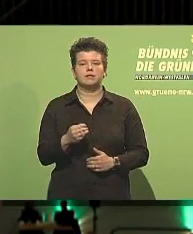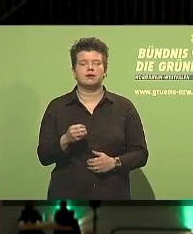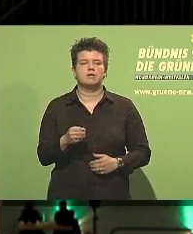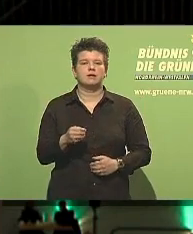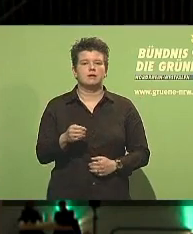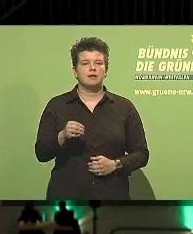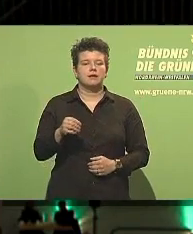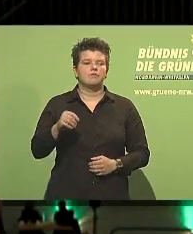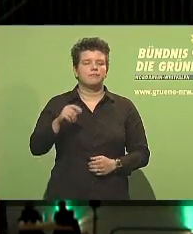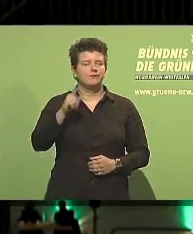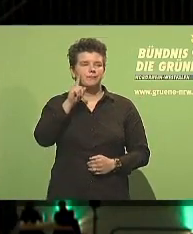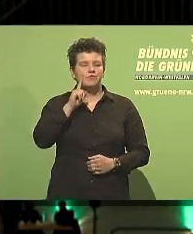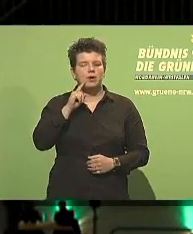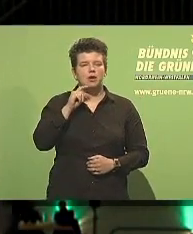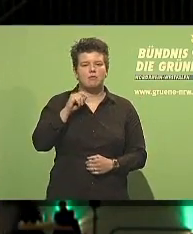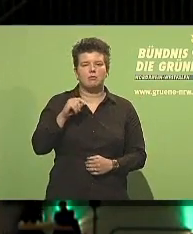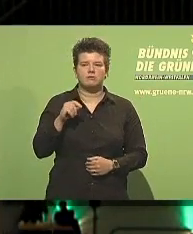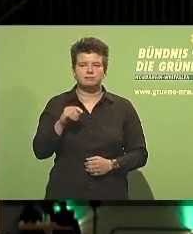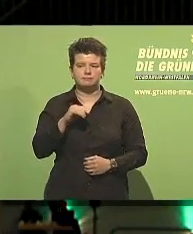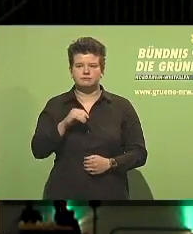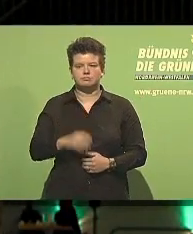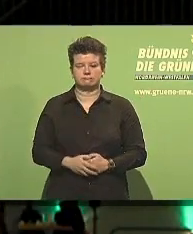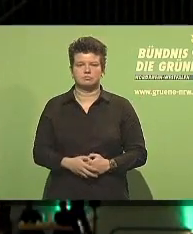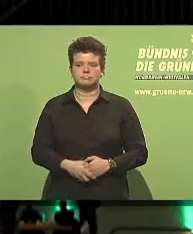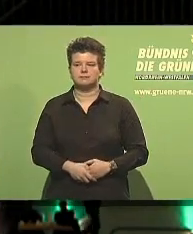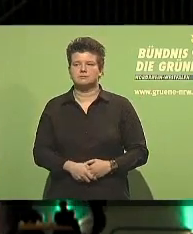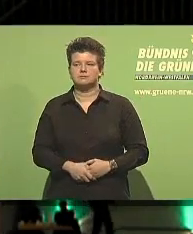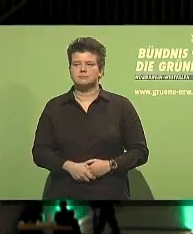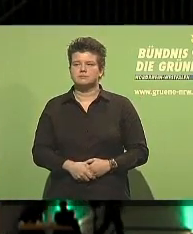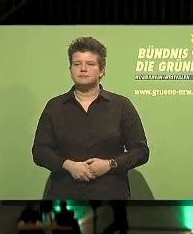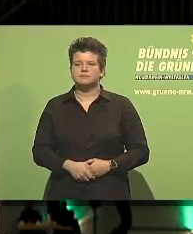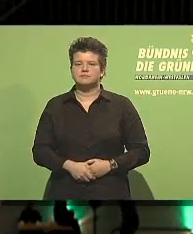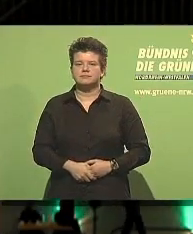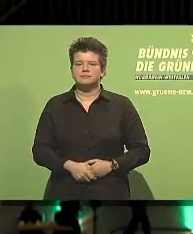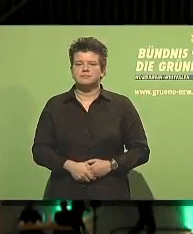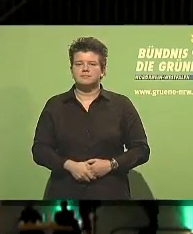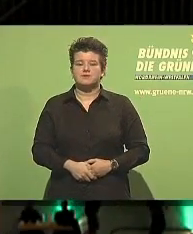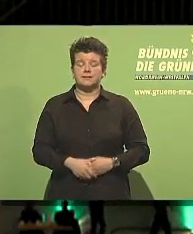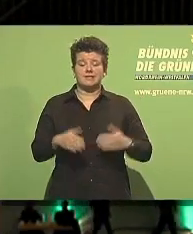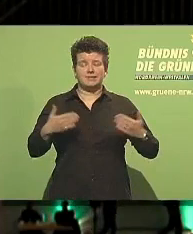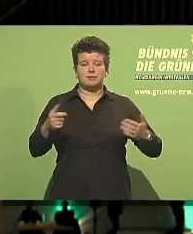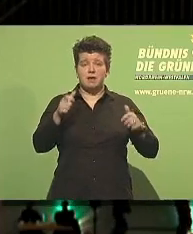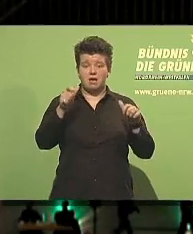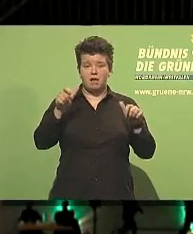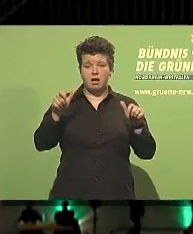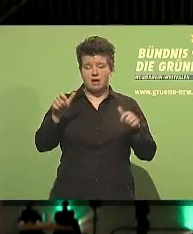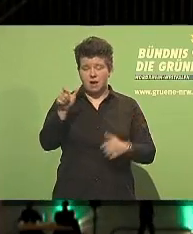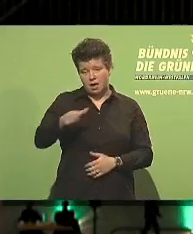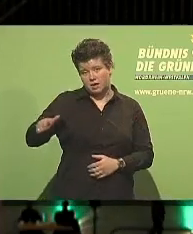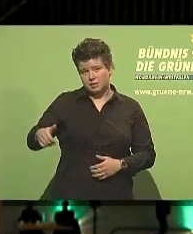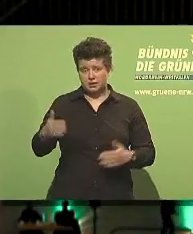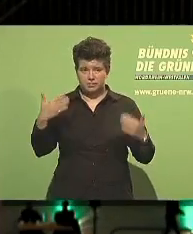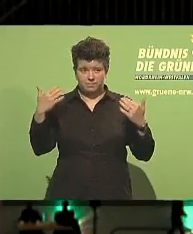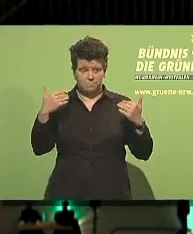aus dem Kreisverband Gelsenkirchen vor. Und ich frage, gibt es weitere Kandidaturen für den Listenplatz 7?